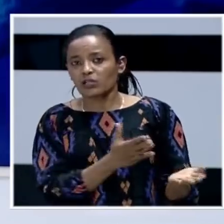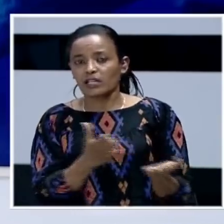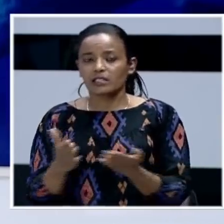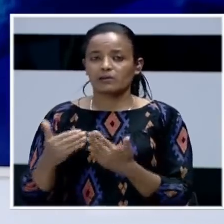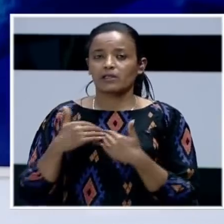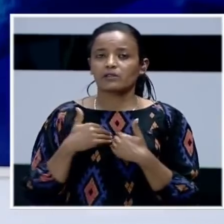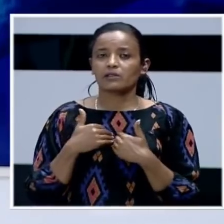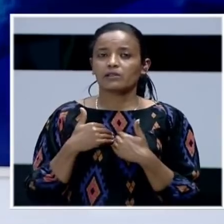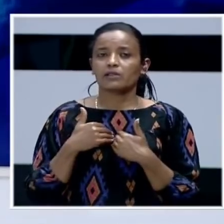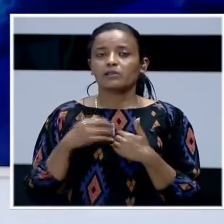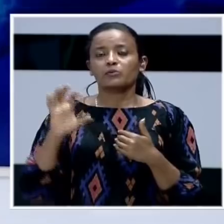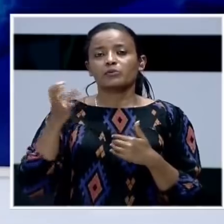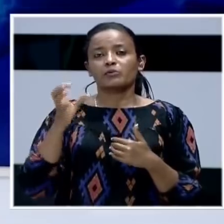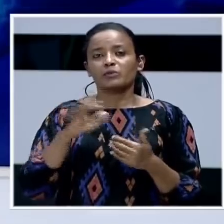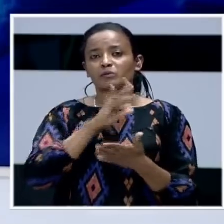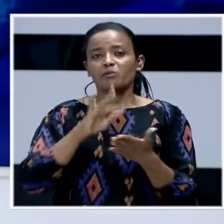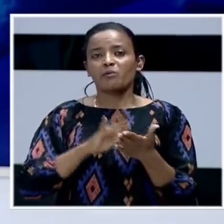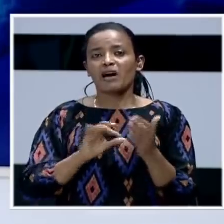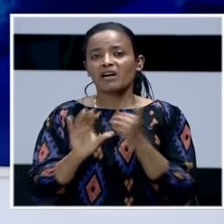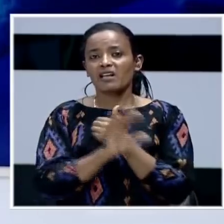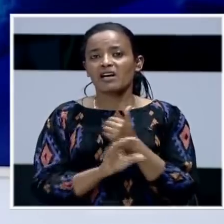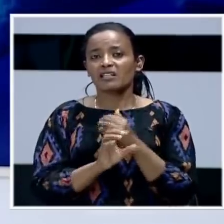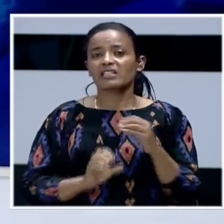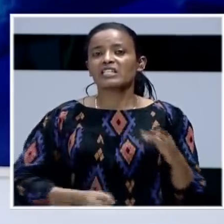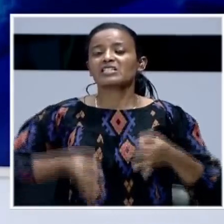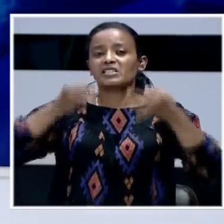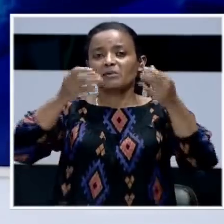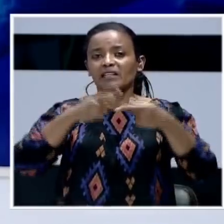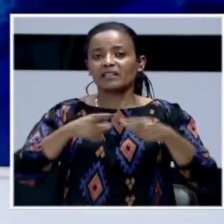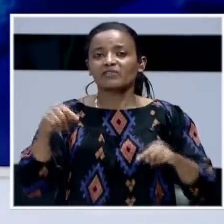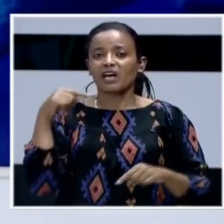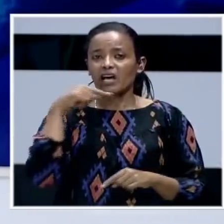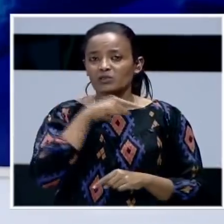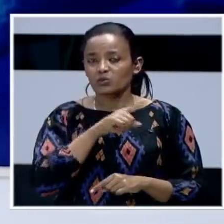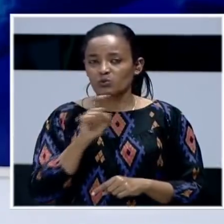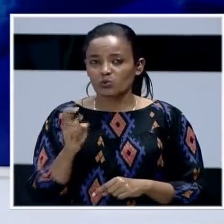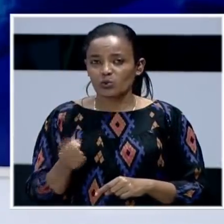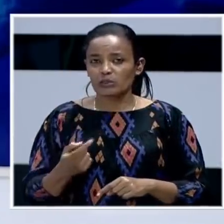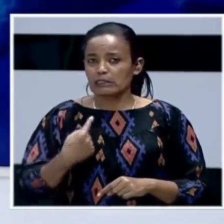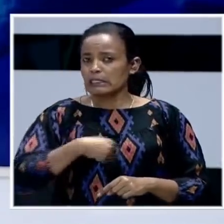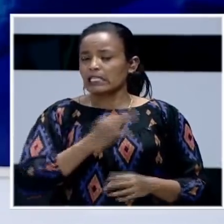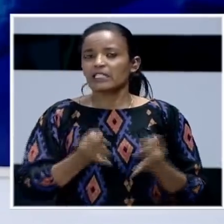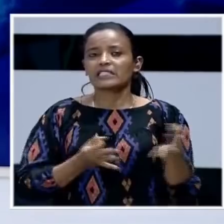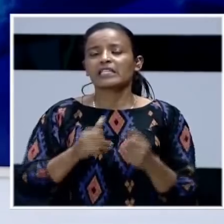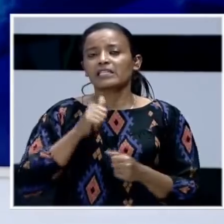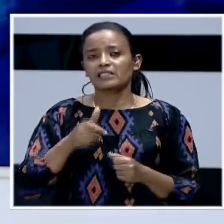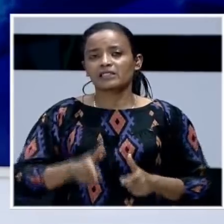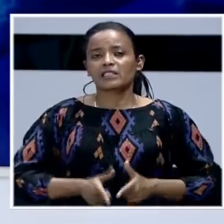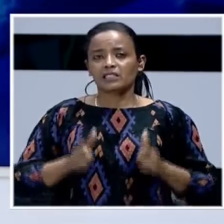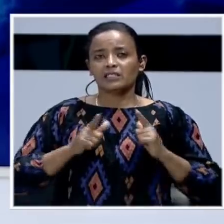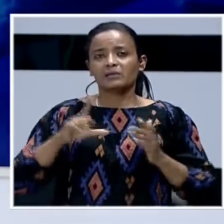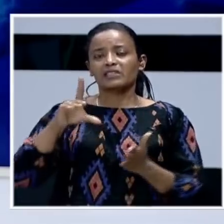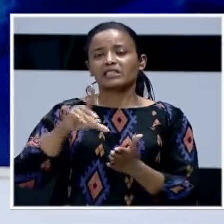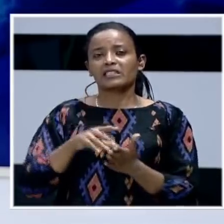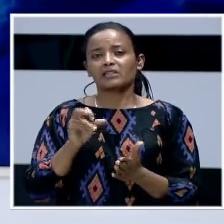نندهلونا به میداتات ما خل هاجر ز تفن و جنا که به حقی زرحقن نعنا زیگلت نیلوم نبرت کتما